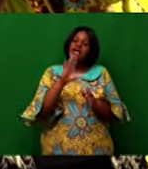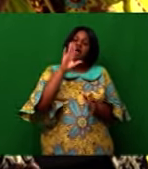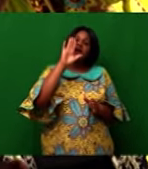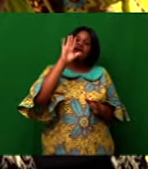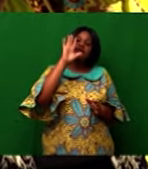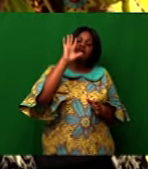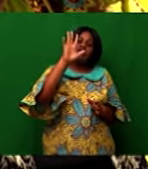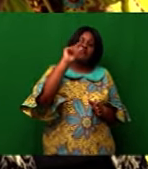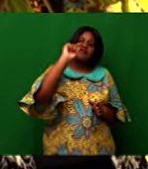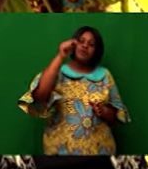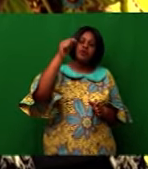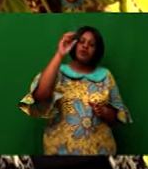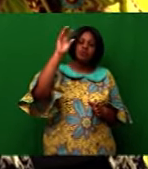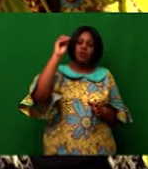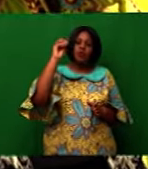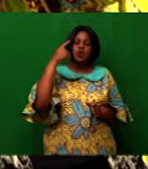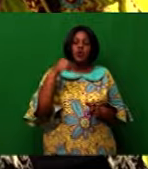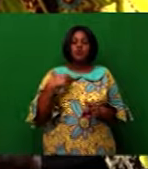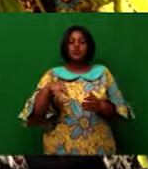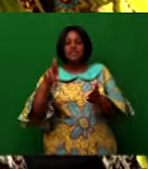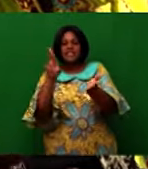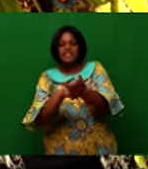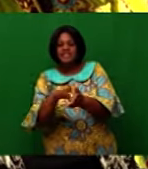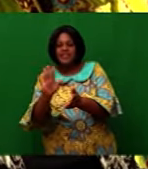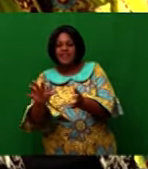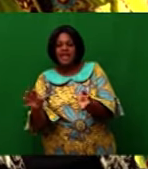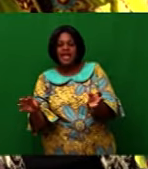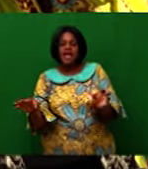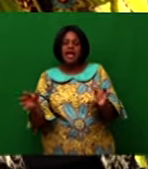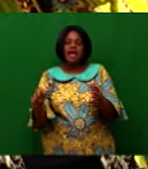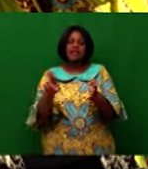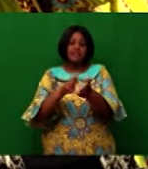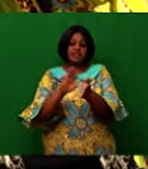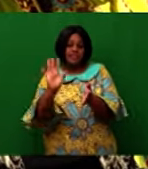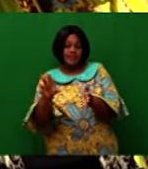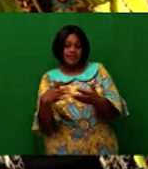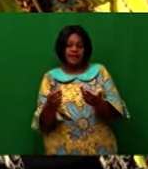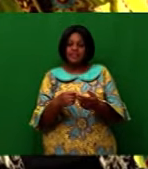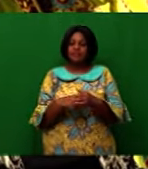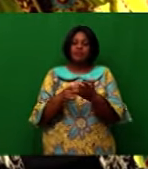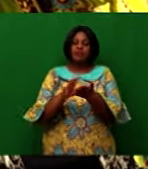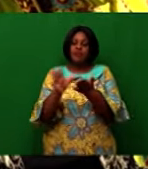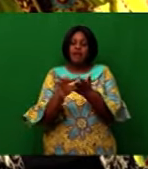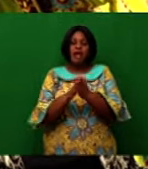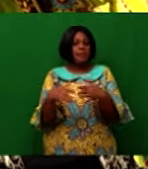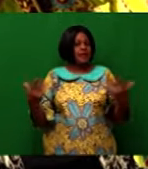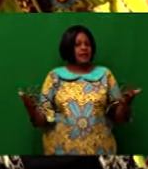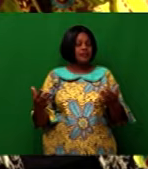henu kunonyoresa but mune makaroorana pachivanhu mutemo wedu unotibvumidza kasi ini handinonyanyofarira zvangu i